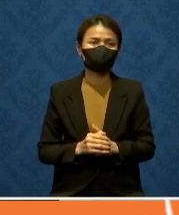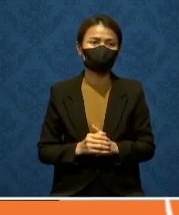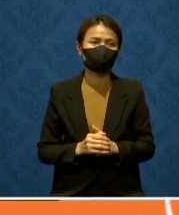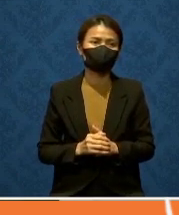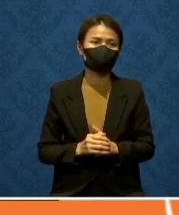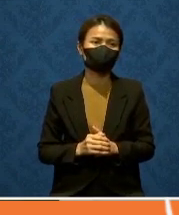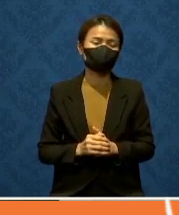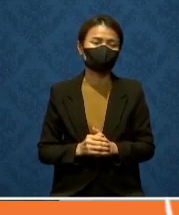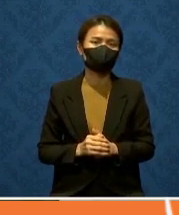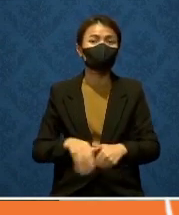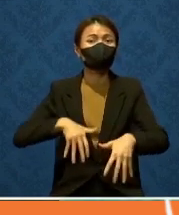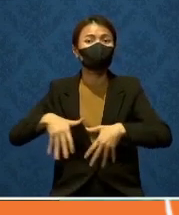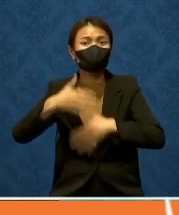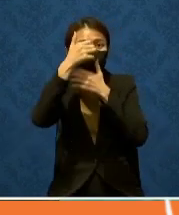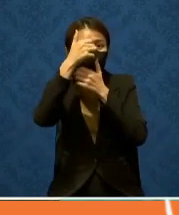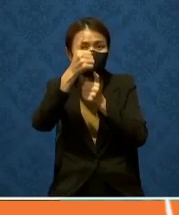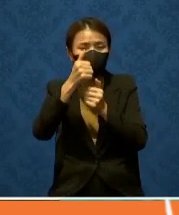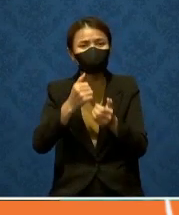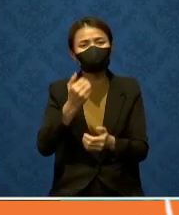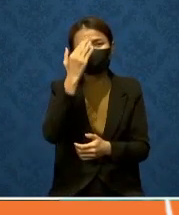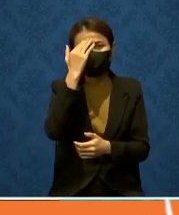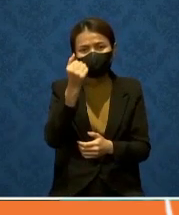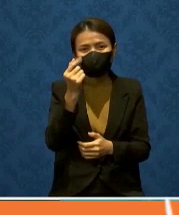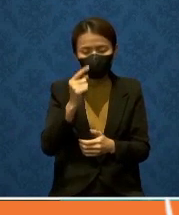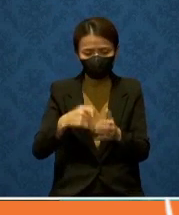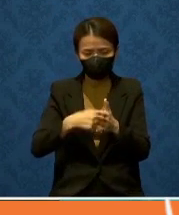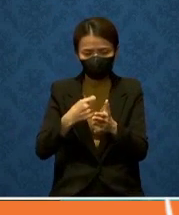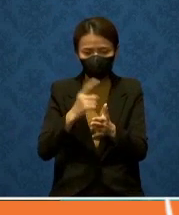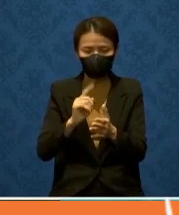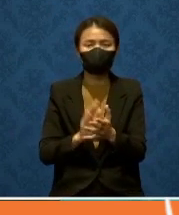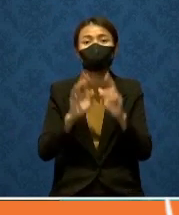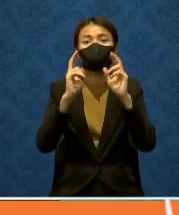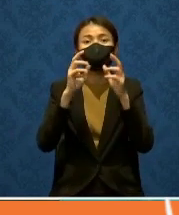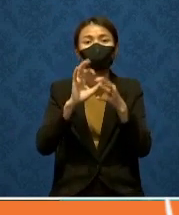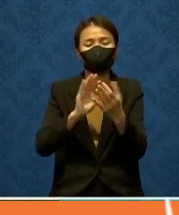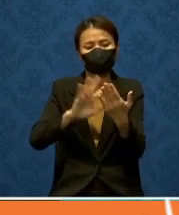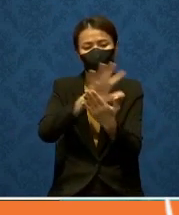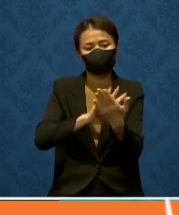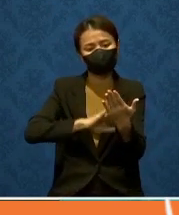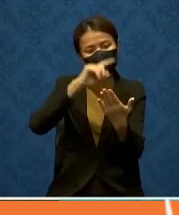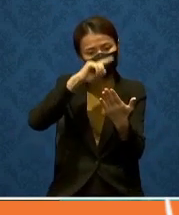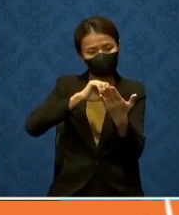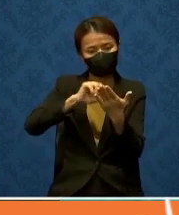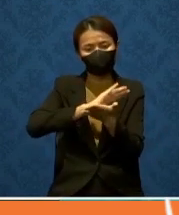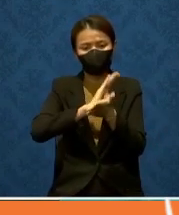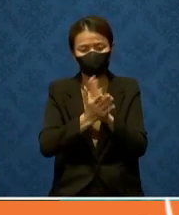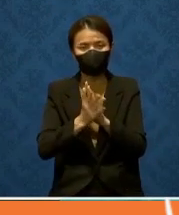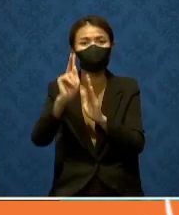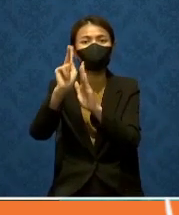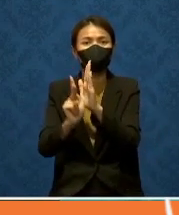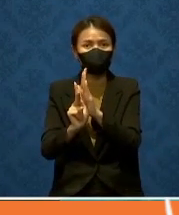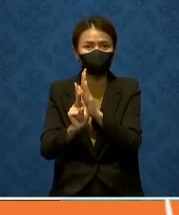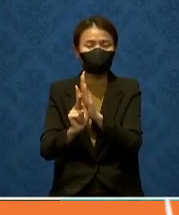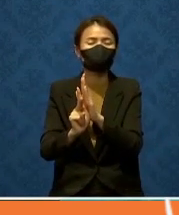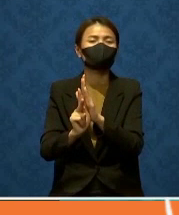ำคัญครับท่านประธานเพราะว่าเรื่องนี้ในเรื่องของการปฏิรูปตามรัฐธรรมนูญมาตราที่270